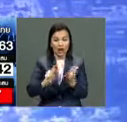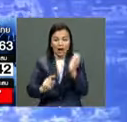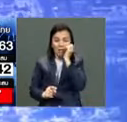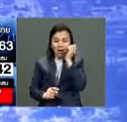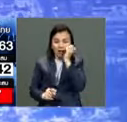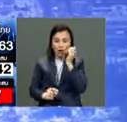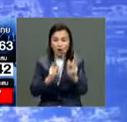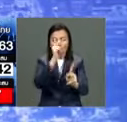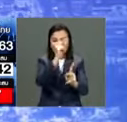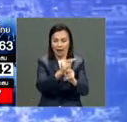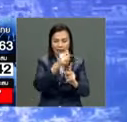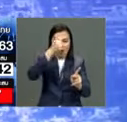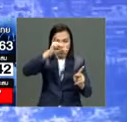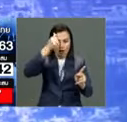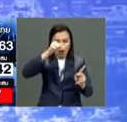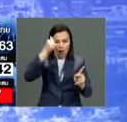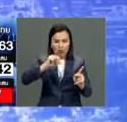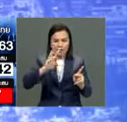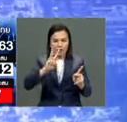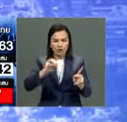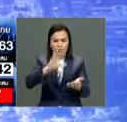ดีนะครับแล้วก็ช่วยกันลงทะเบียนในระบบนี้ครับแล้วก็ใช้ระบบนี้ครับมันอย่างที่เราลืมยืนยันมาตลอดเวลานะครับทั้งสกอสพปที่ในตลอดเวลาว่าระบบนี้ใช้เพื่อการควบคุมและป้องกันโรคเท่านั้นเอาไปทำอย่างอื่นไม่ได้ครับงั้นถ้าท่านใช้พวกนี้ท่านมั่นใจได้ครับถ้าและณวันนี้ยังมีคนกังวลเรื่องของข้อมูลว่าเรานำเบอร์โทรศัพท์ไปเก็บไว้60